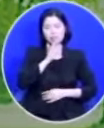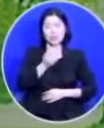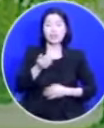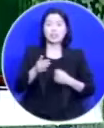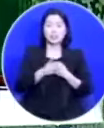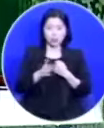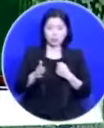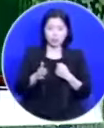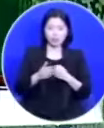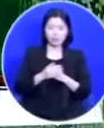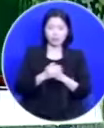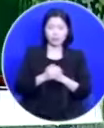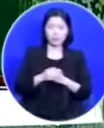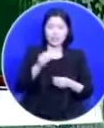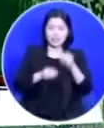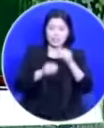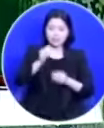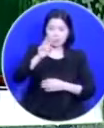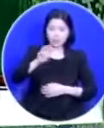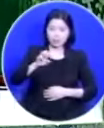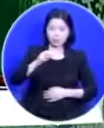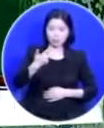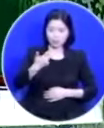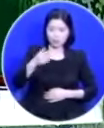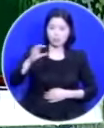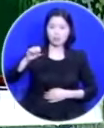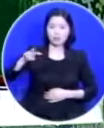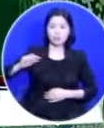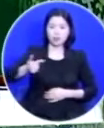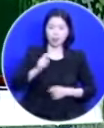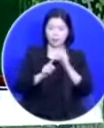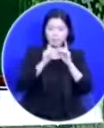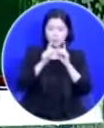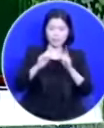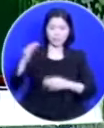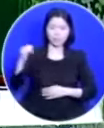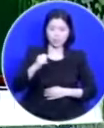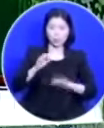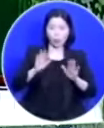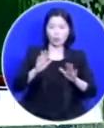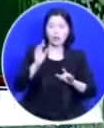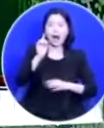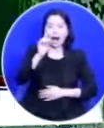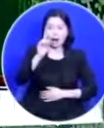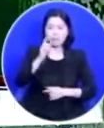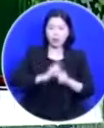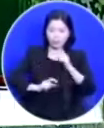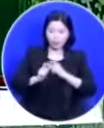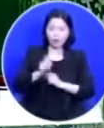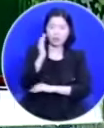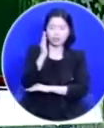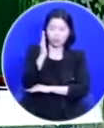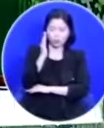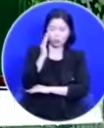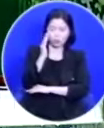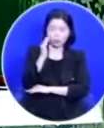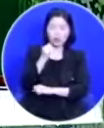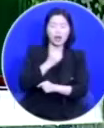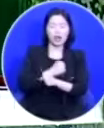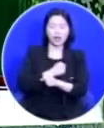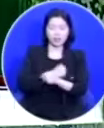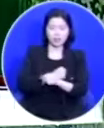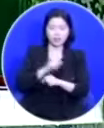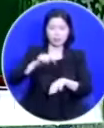그래서 이 시편 37편 의 말씀으로 오늘 한번 더 설교를 해야 하겠다는 마음